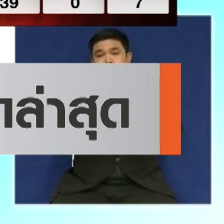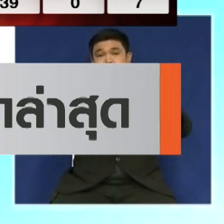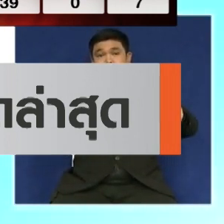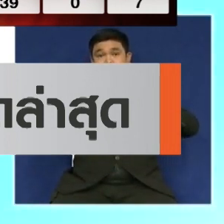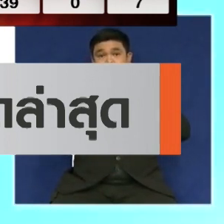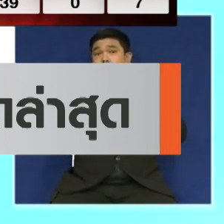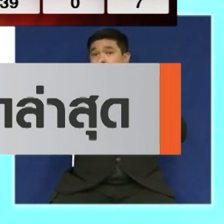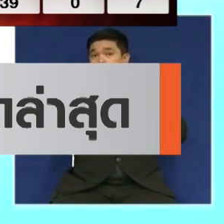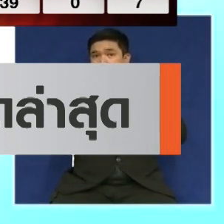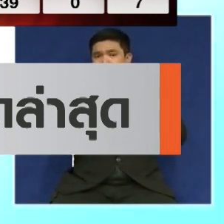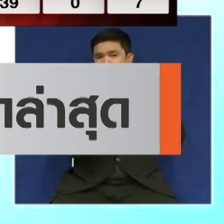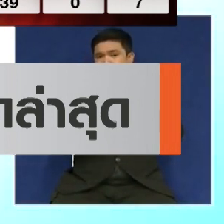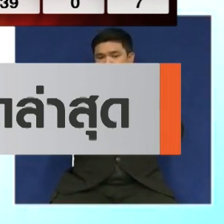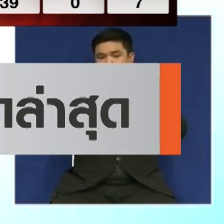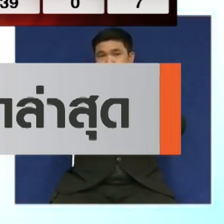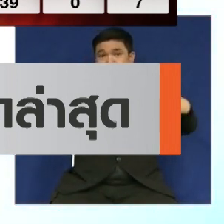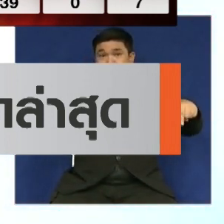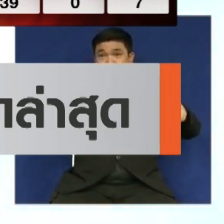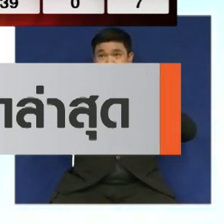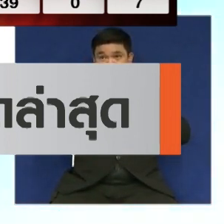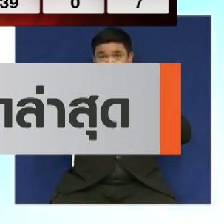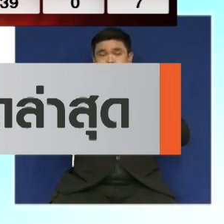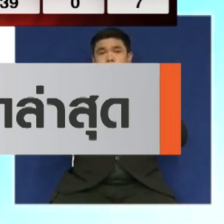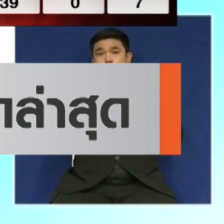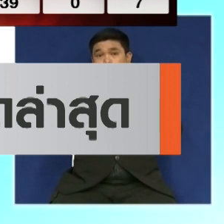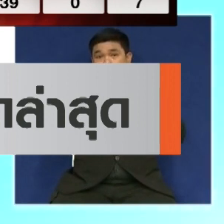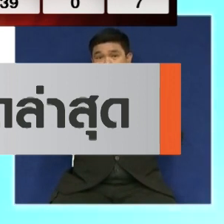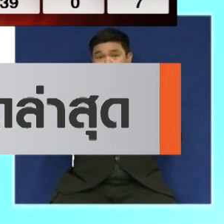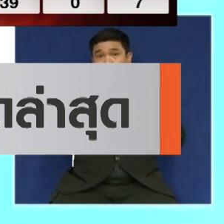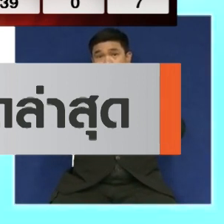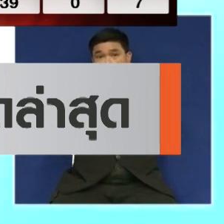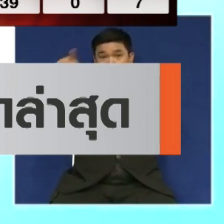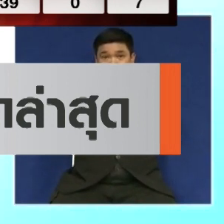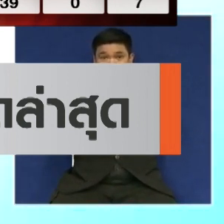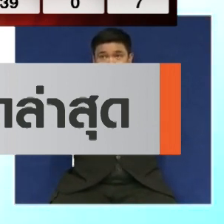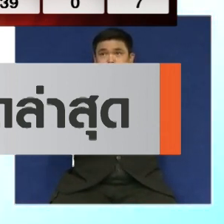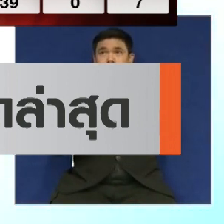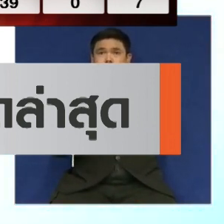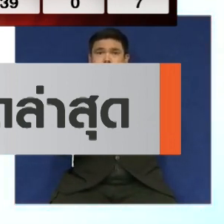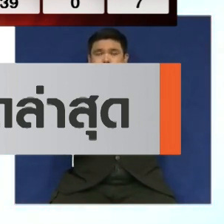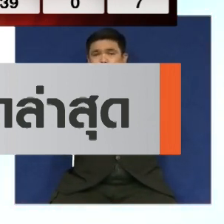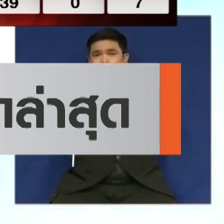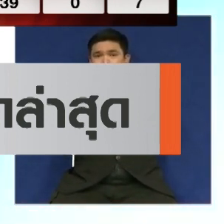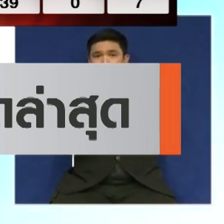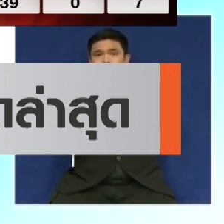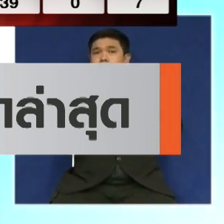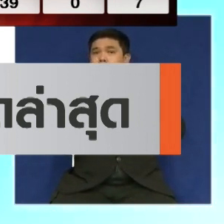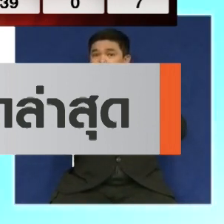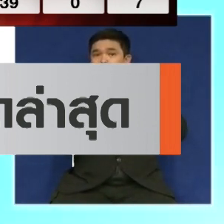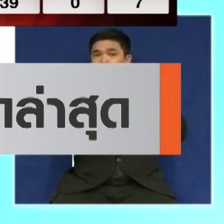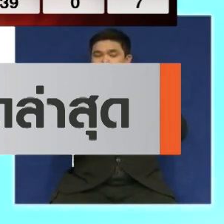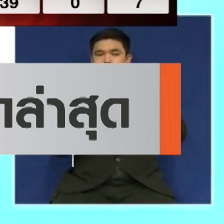นะครับในรูปนี้จะเห็นได้ว่าพื้นที่ตรงที่เป็นจุดศูนย์กลางนะครับเราพบการติดเชื้อประ